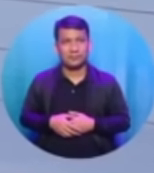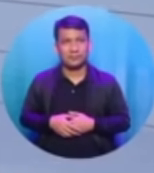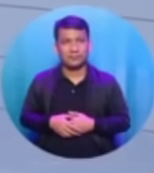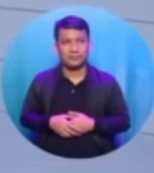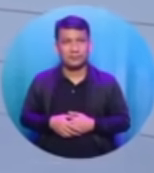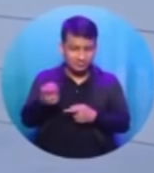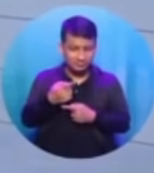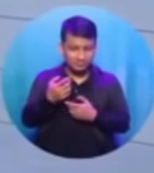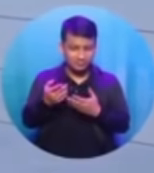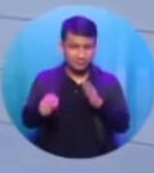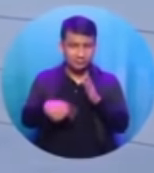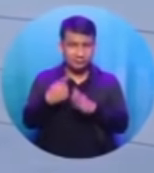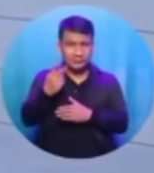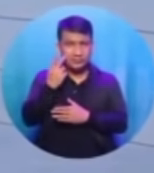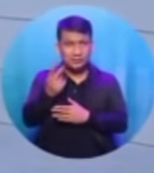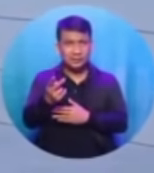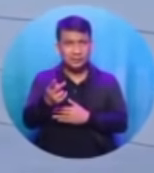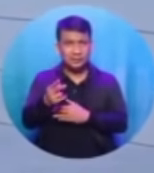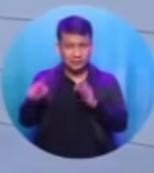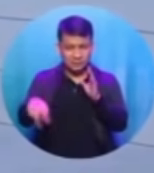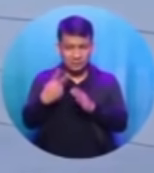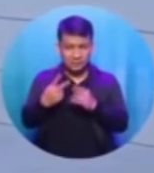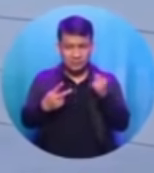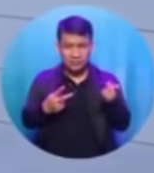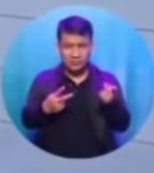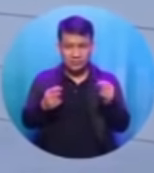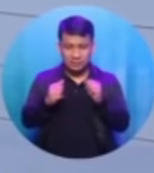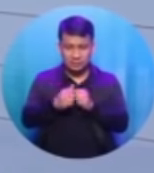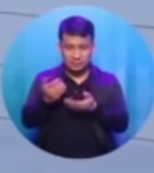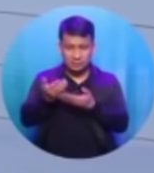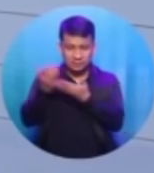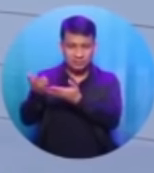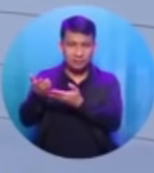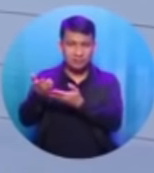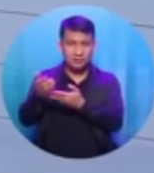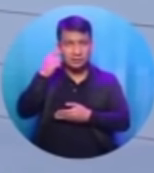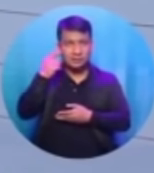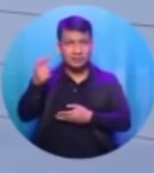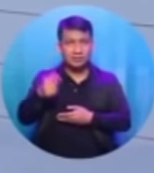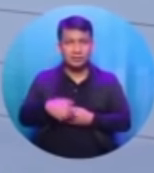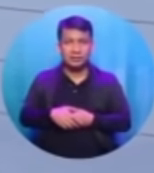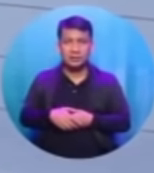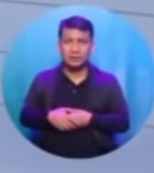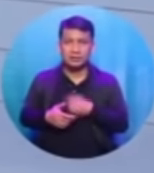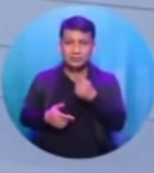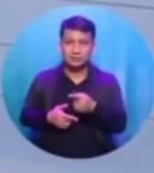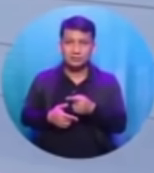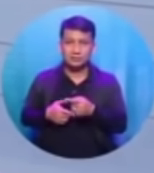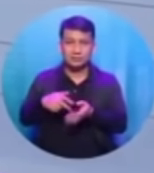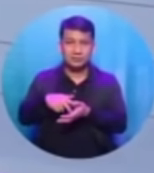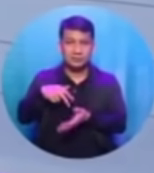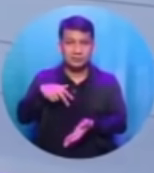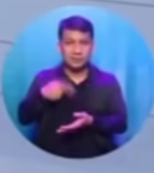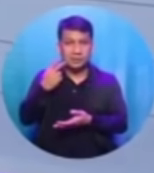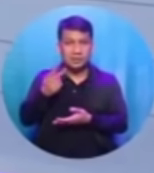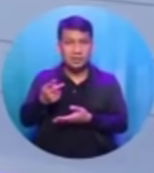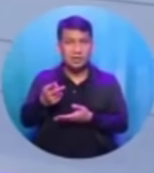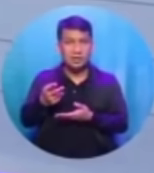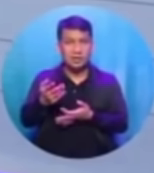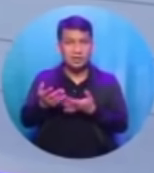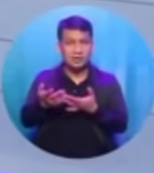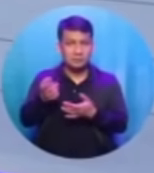Alam niyo mga kapatid, kung matatandaan ko, this is the second time na meron ako nilapit kay Mayor Rex na talaga naman lumulundag siya.